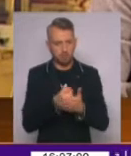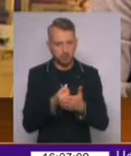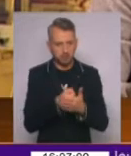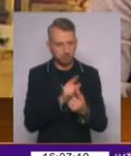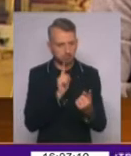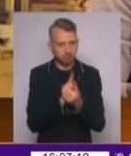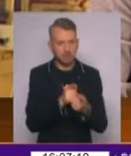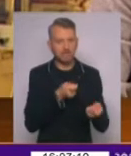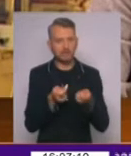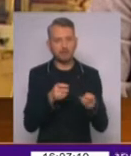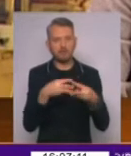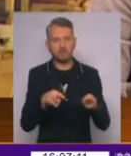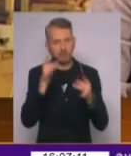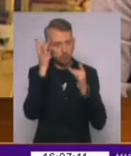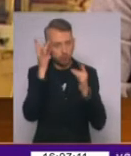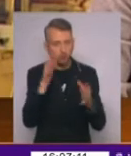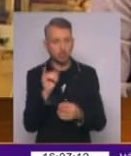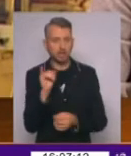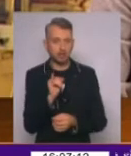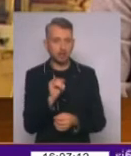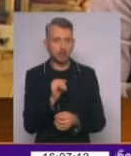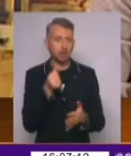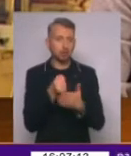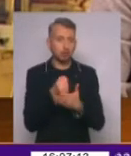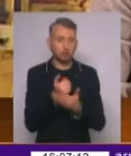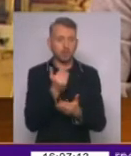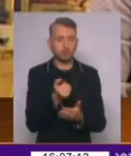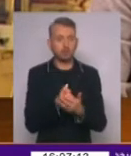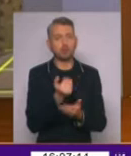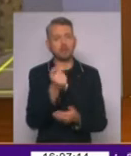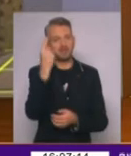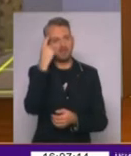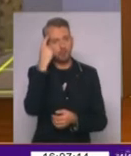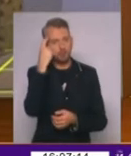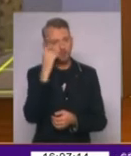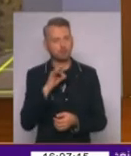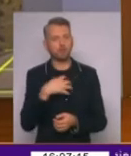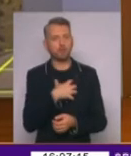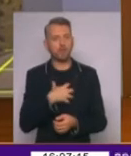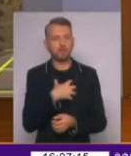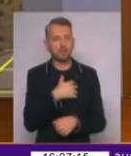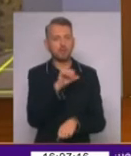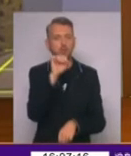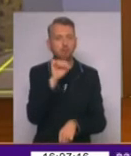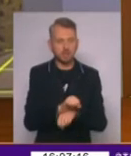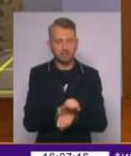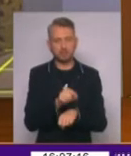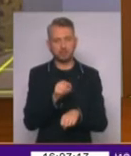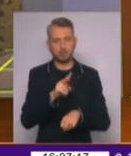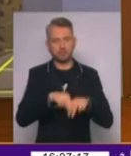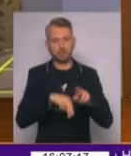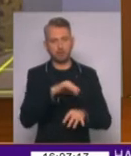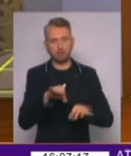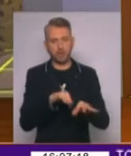керівництва Міністерства культури і достукатись до їх свідомості з приводу важливості зупинки цього будівельного